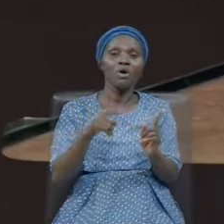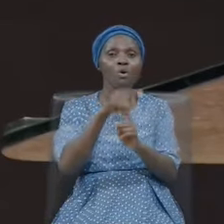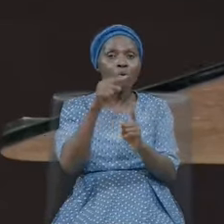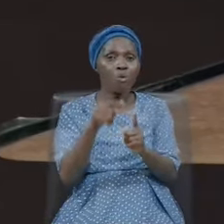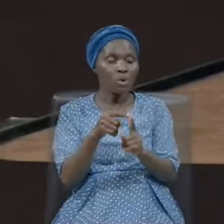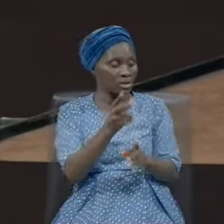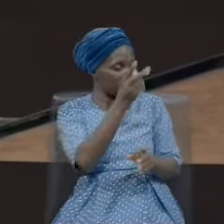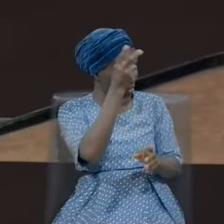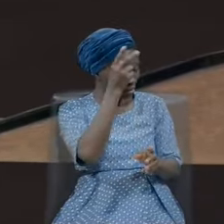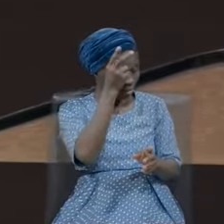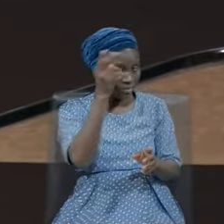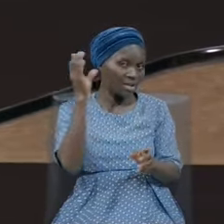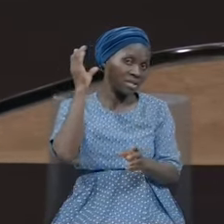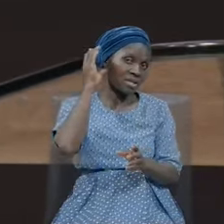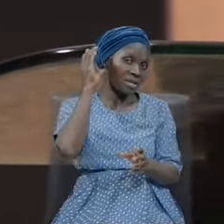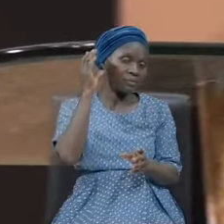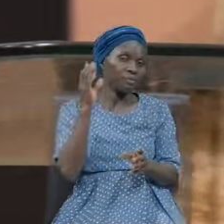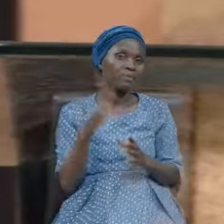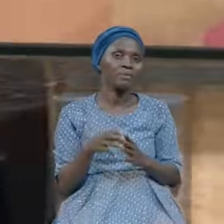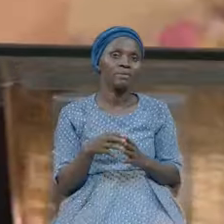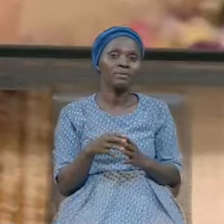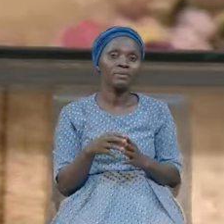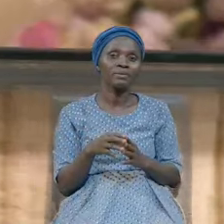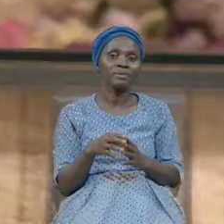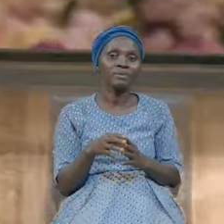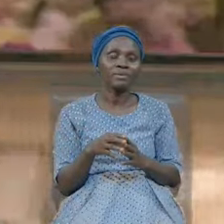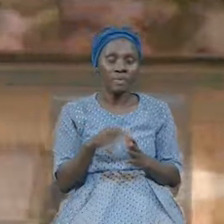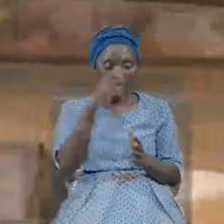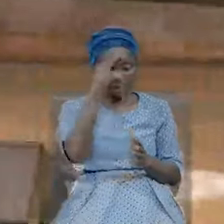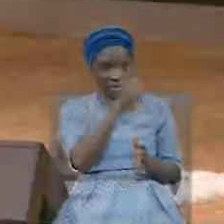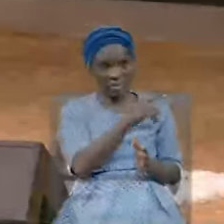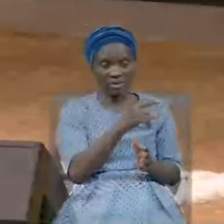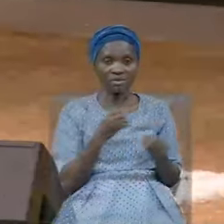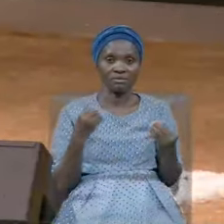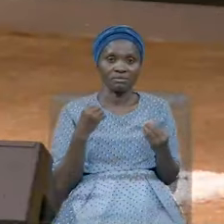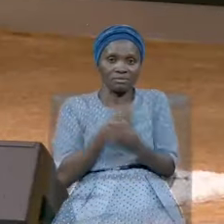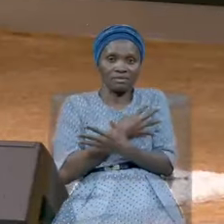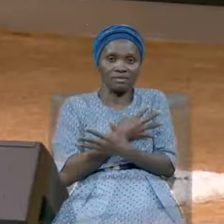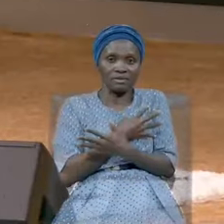Lorsque le diable entend de Dieu, il tremble.